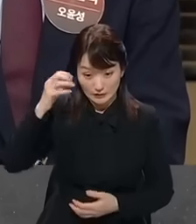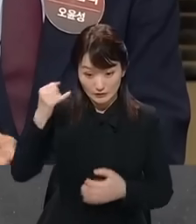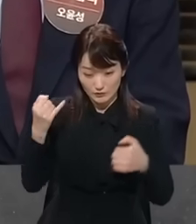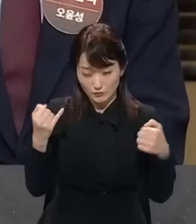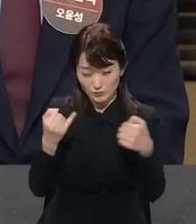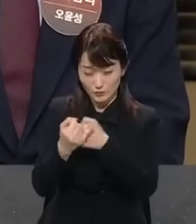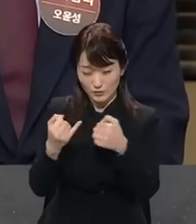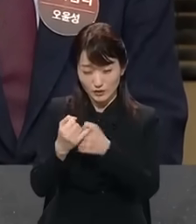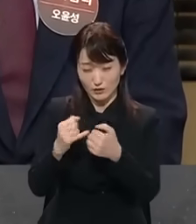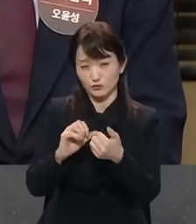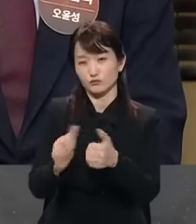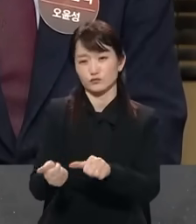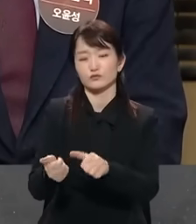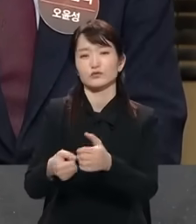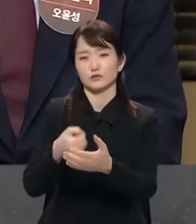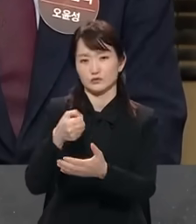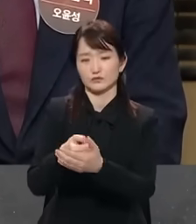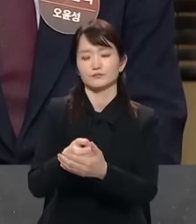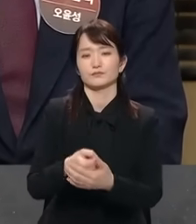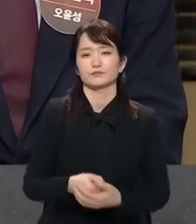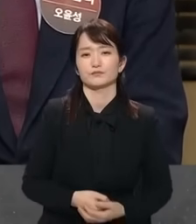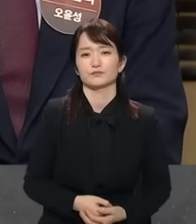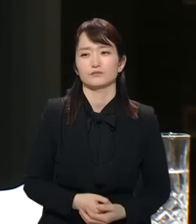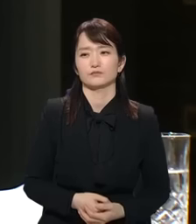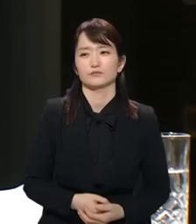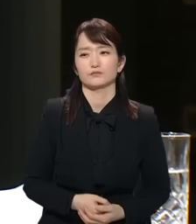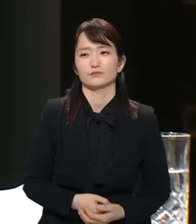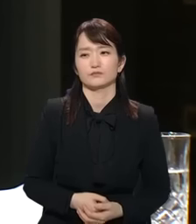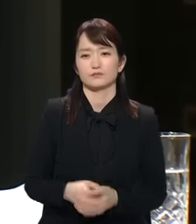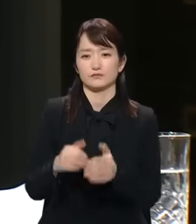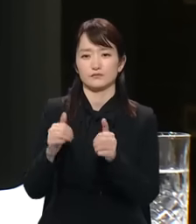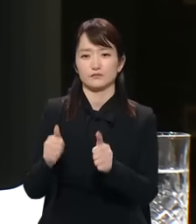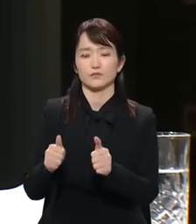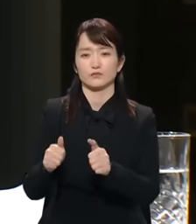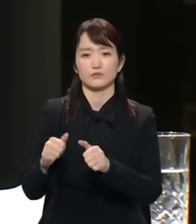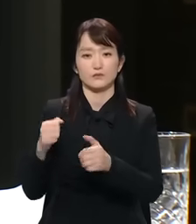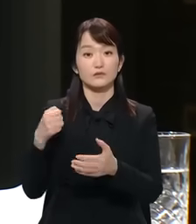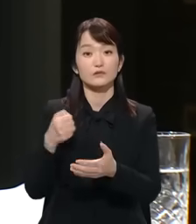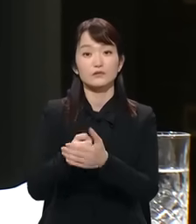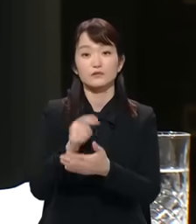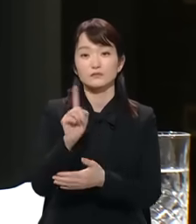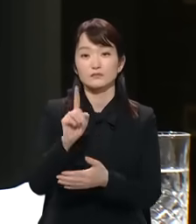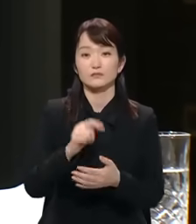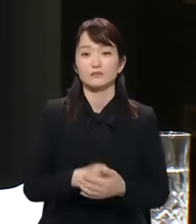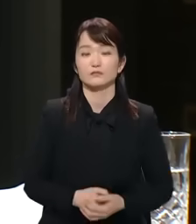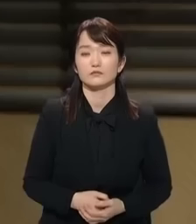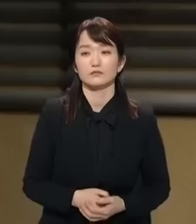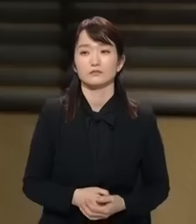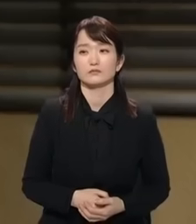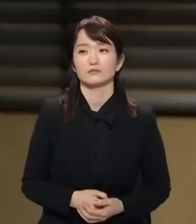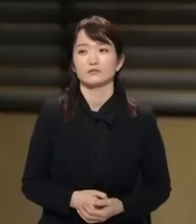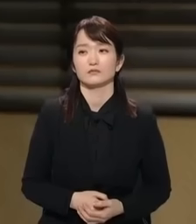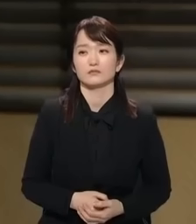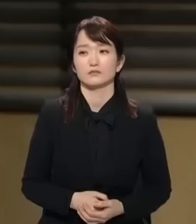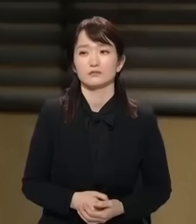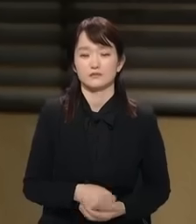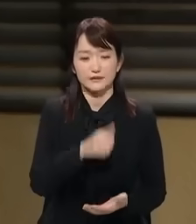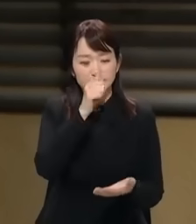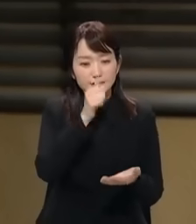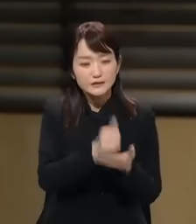가닥이 잡혔습니다 뭐 법원의 판단은 어땠을까요 일단 적용된 혐의는 폭행 치사하고